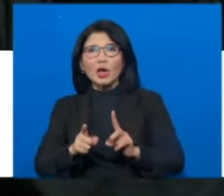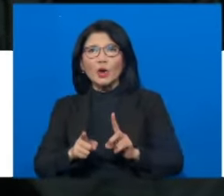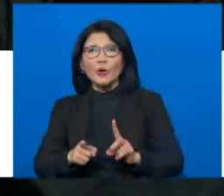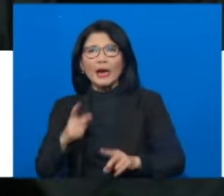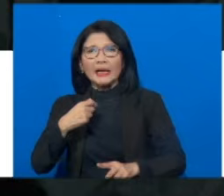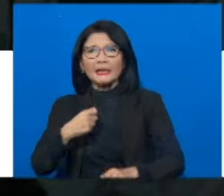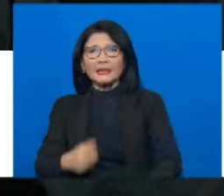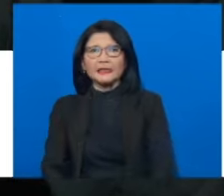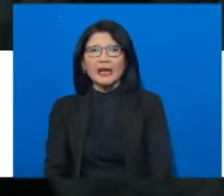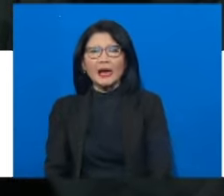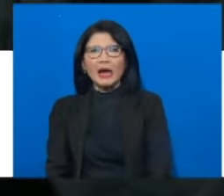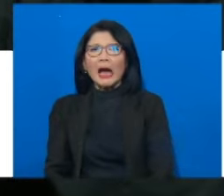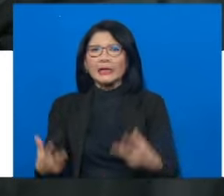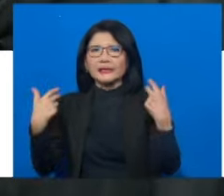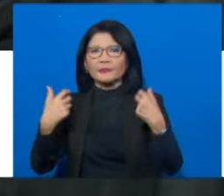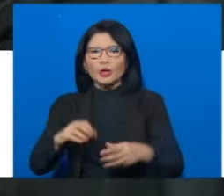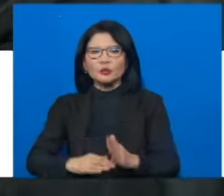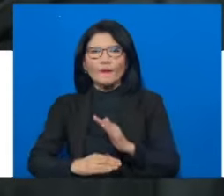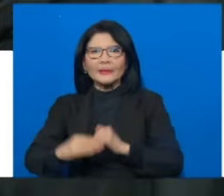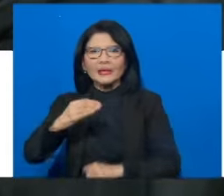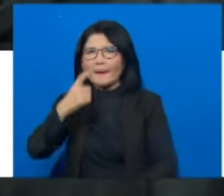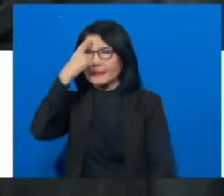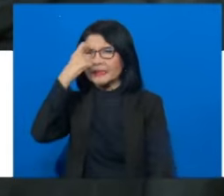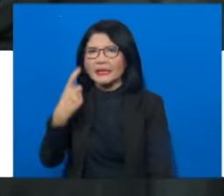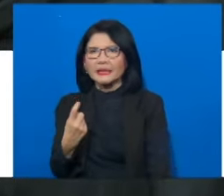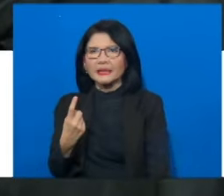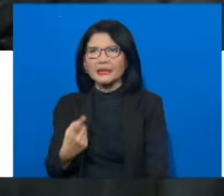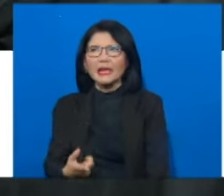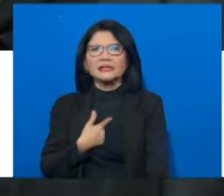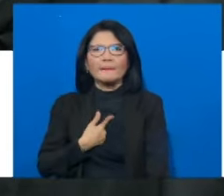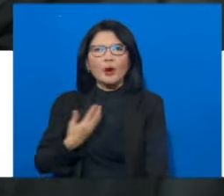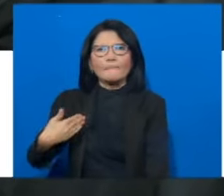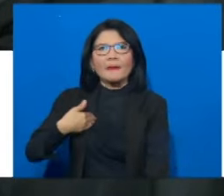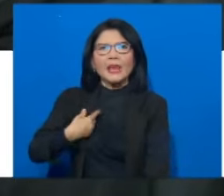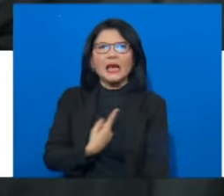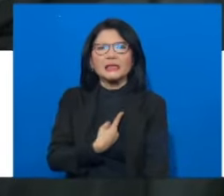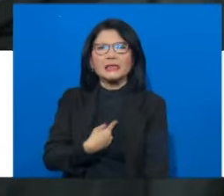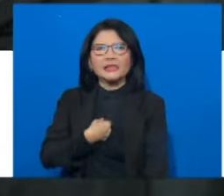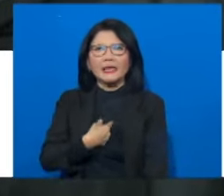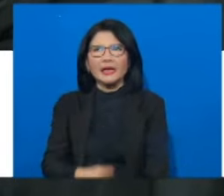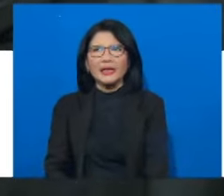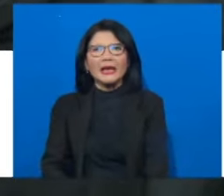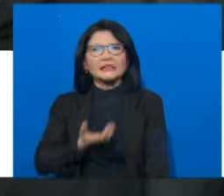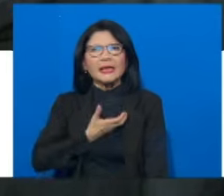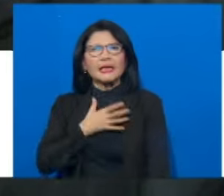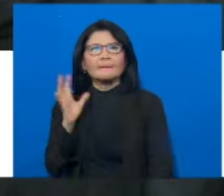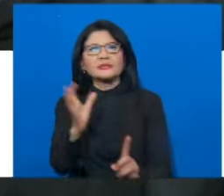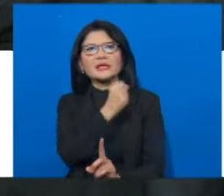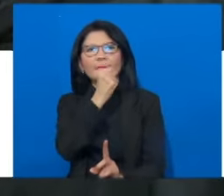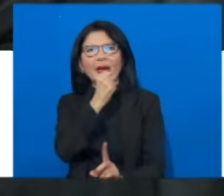meningkatkan kepercayaan diri ingin memba diri terus eh ingin prestasi